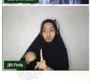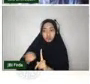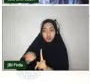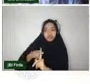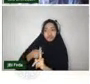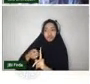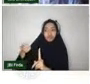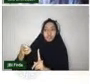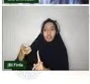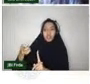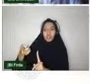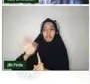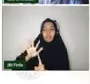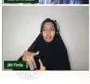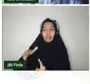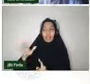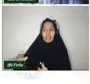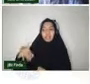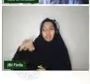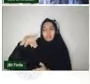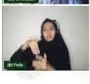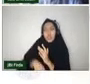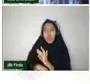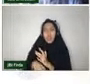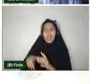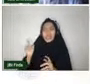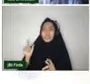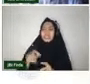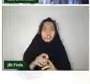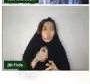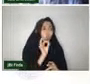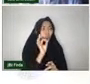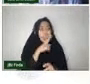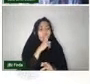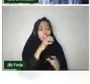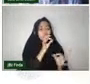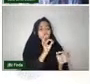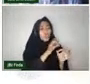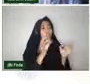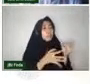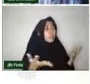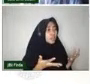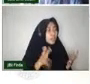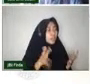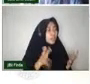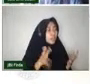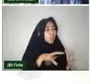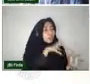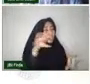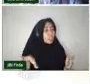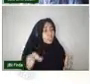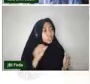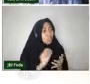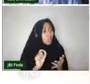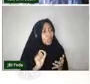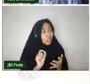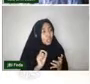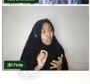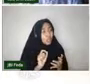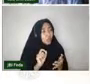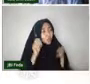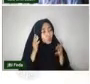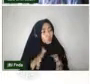down. Sehingga sang orang tua bertanya, jadi bagaimana solusinya? Apakah saya perlu memindahkan anak saya dari sekolah umum itu ke sekolah